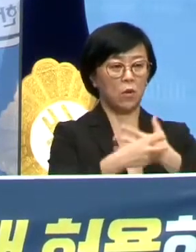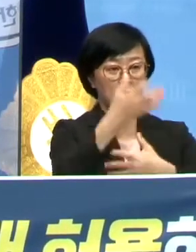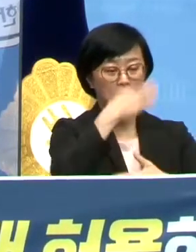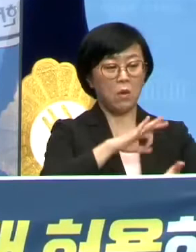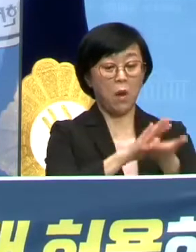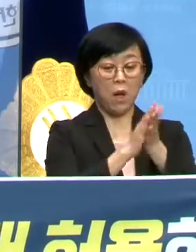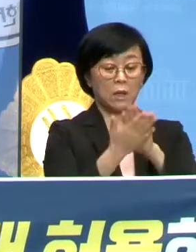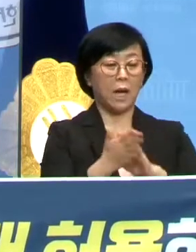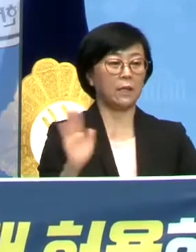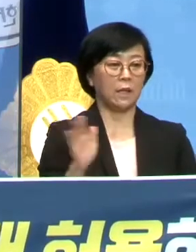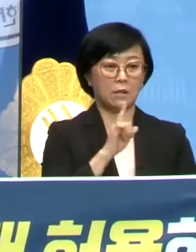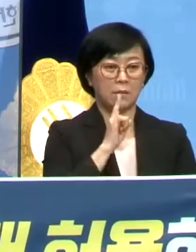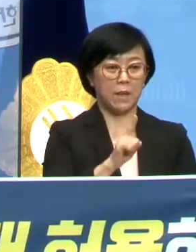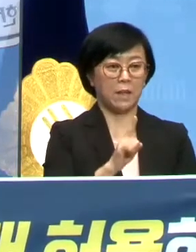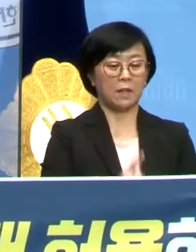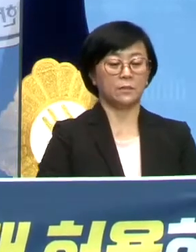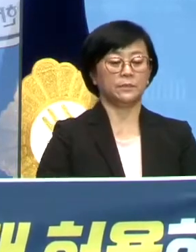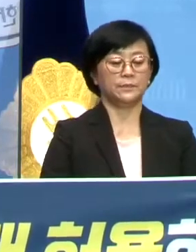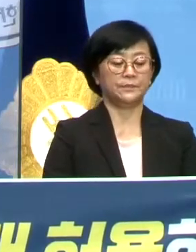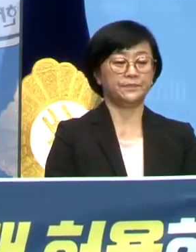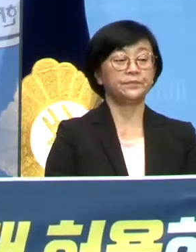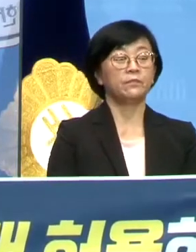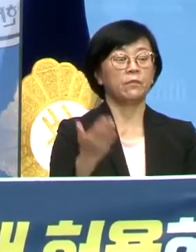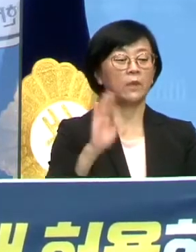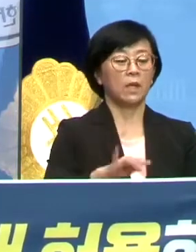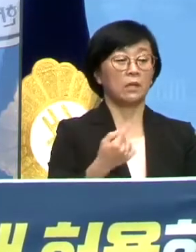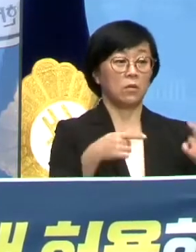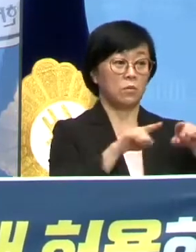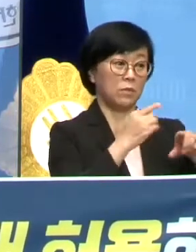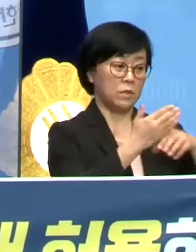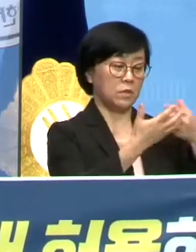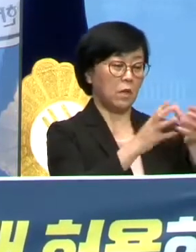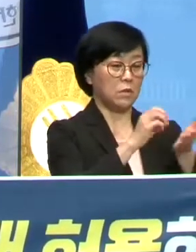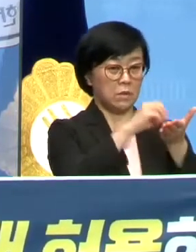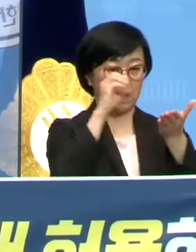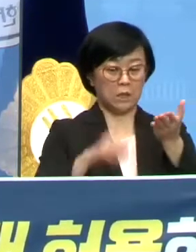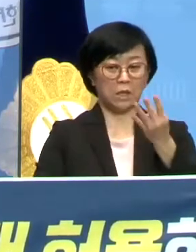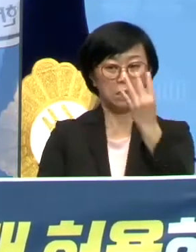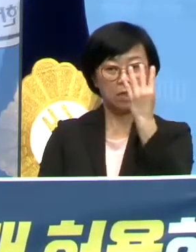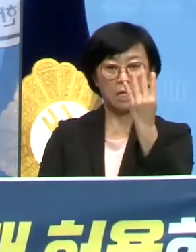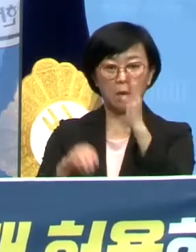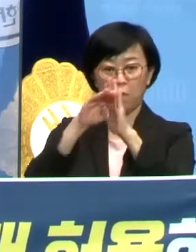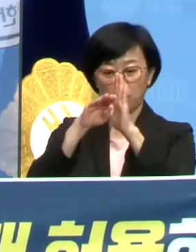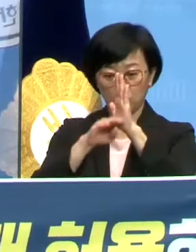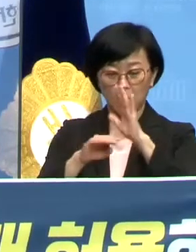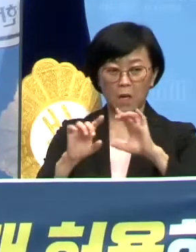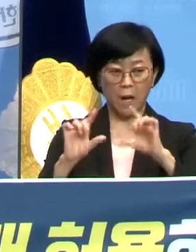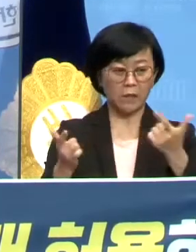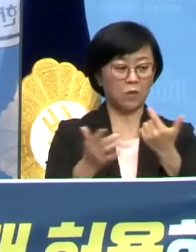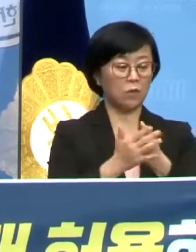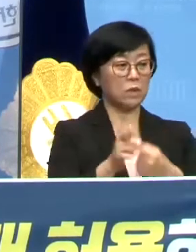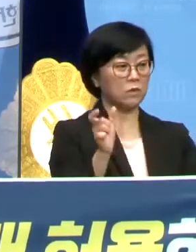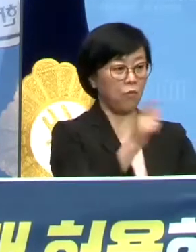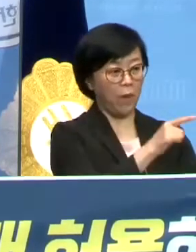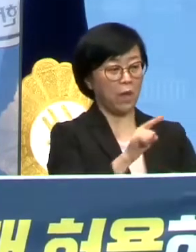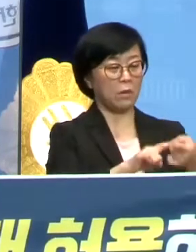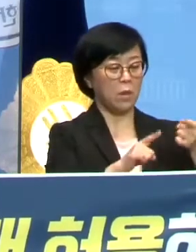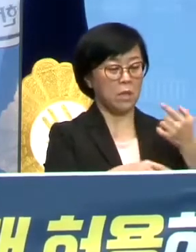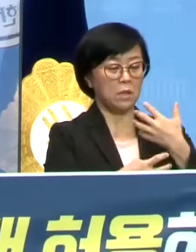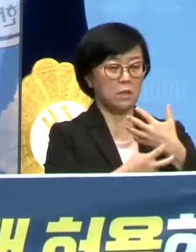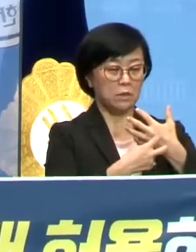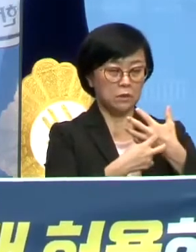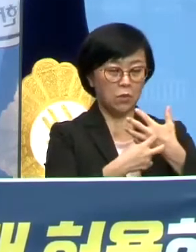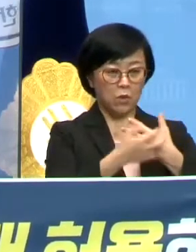하지 않겠다는 말도 덧붙입니다 그러나 더불어 민주당이 제외하 겠다는 4개 법률안이 아니고 서도 의료 영유아를